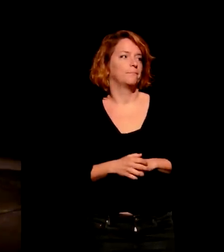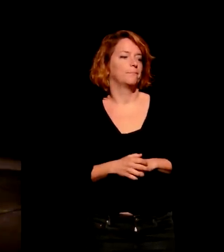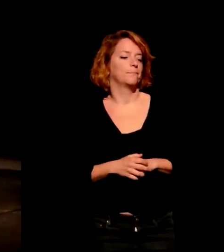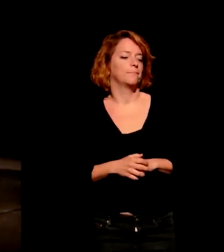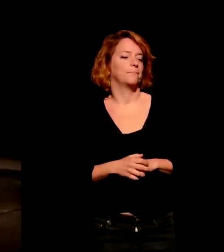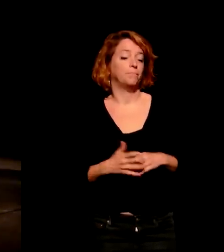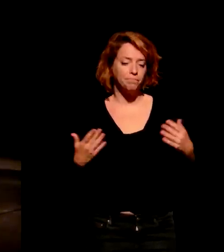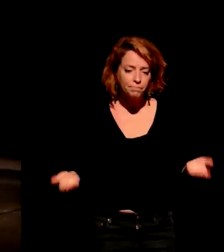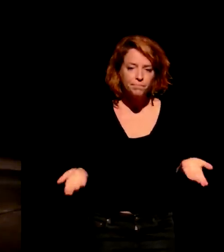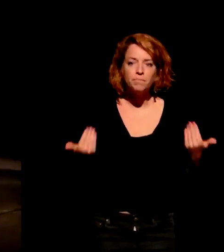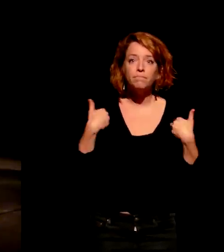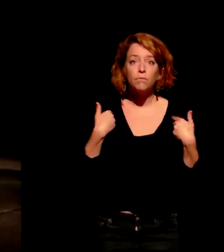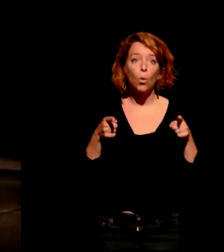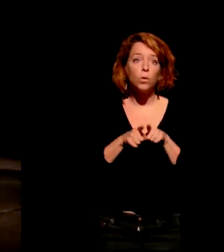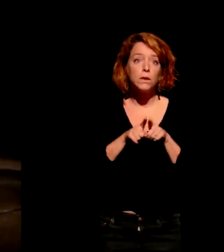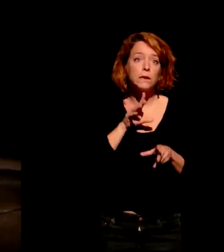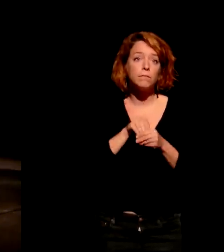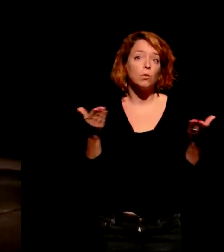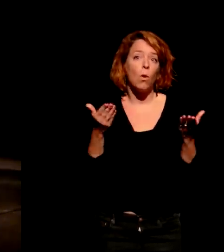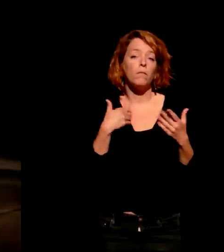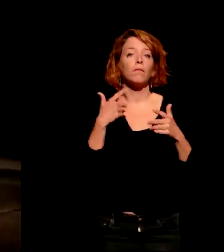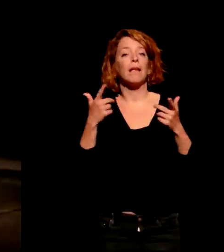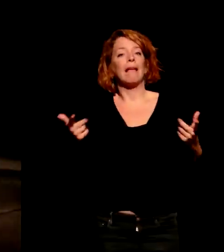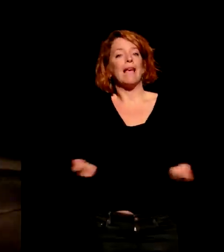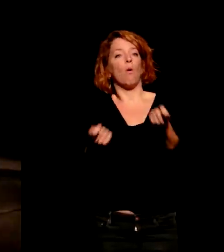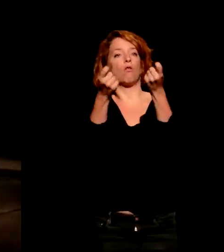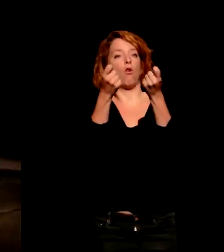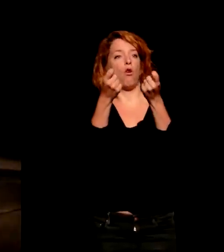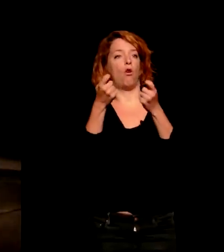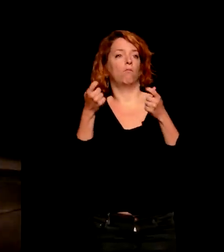Je suis éducateur populaire. C'est mon métier, je...